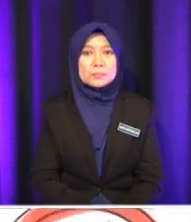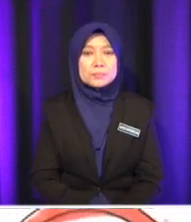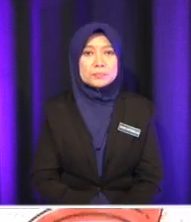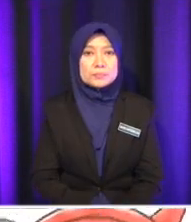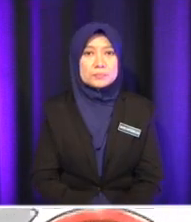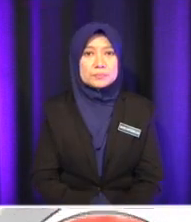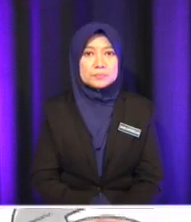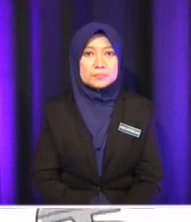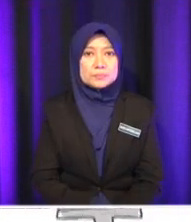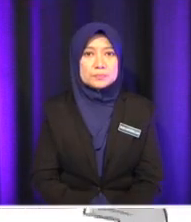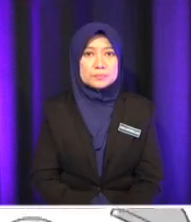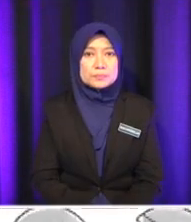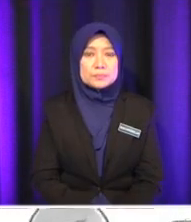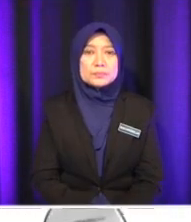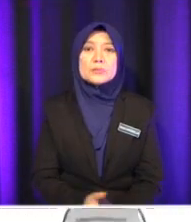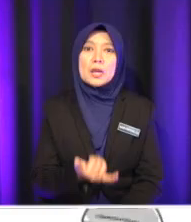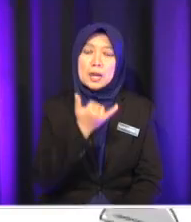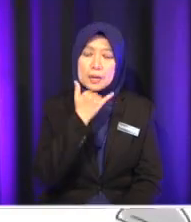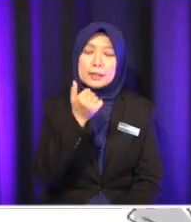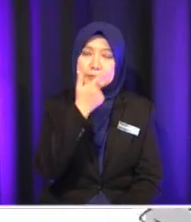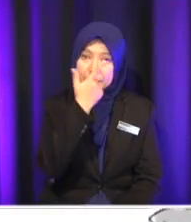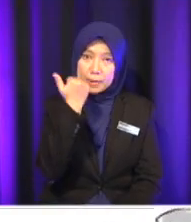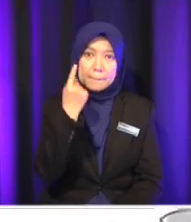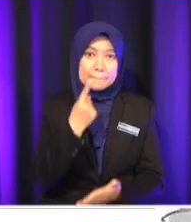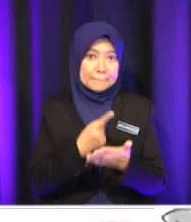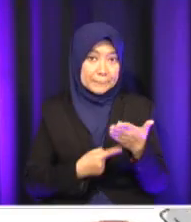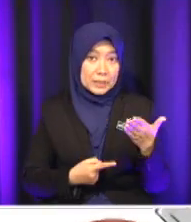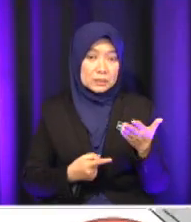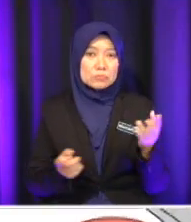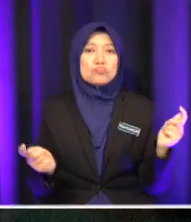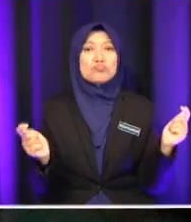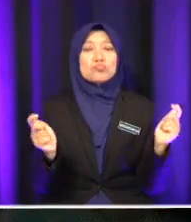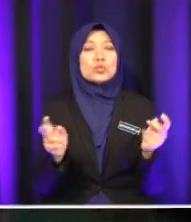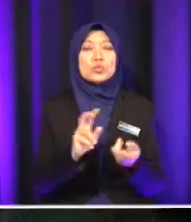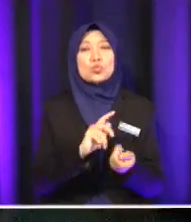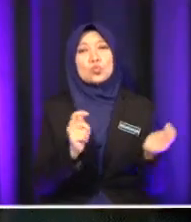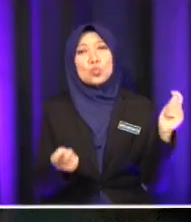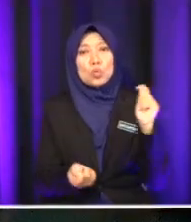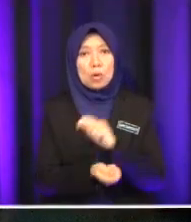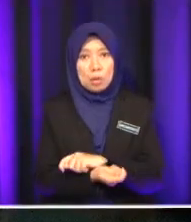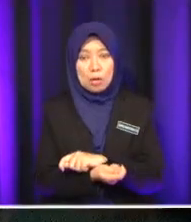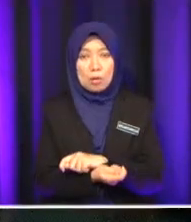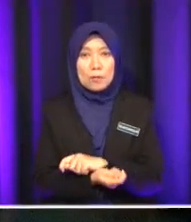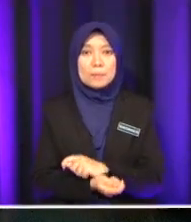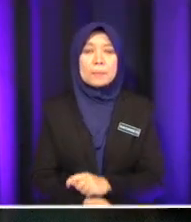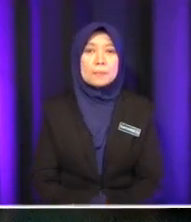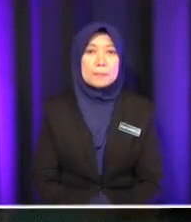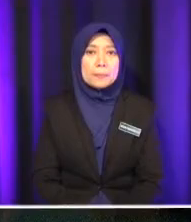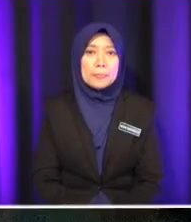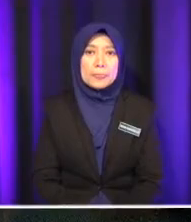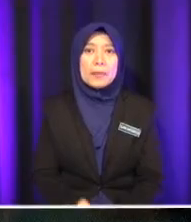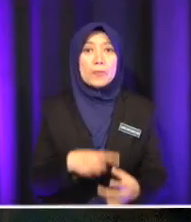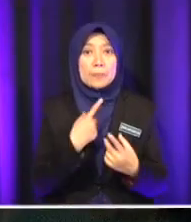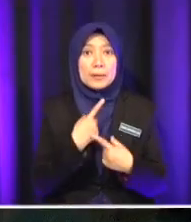kita tengok jawabannya salah kenapa Salah terbalik lah kan Oke jadi salah-salah jawaban kita